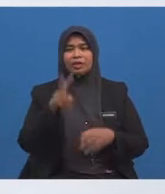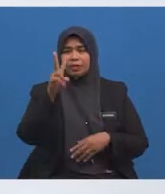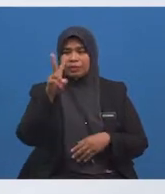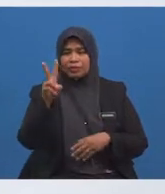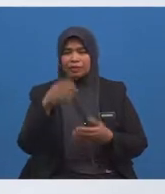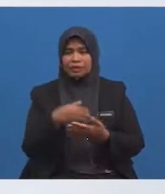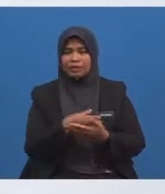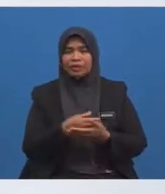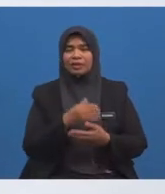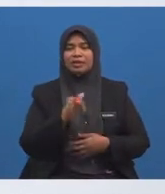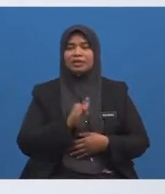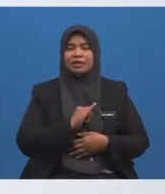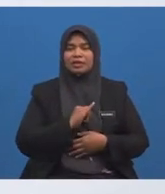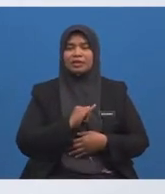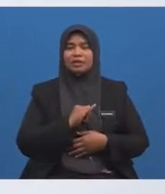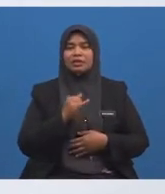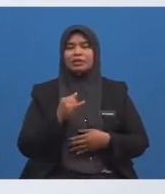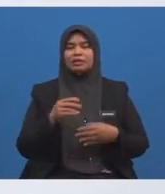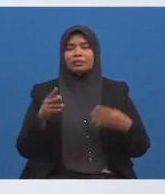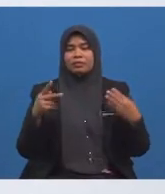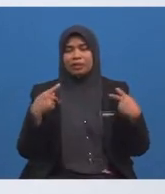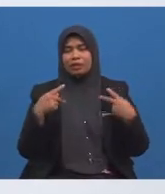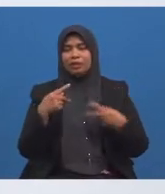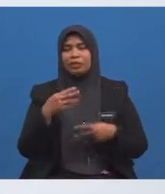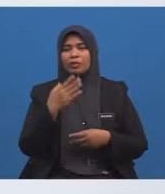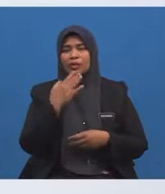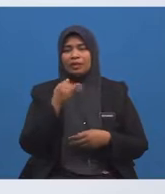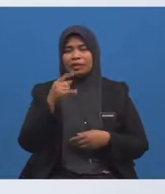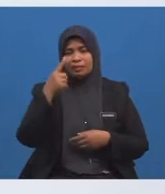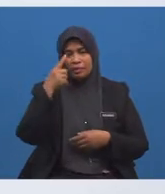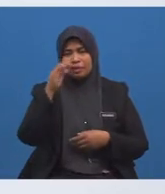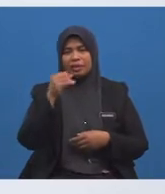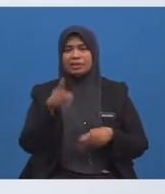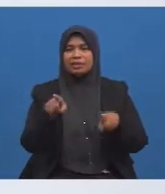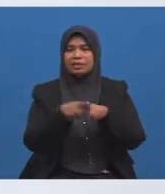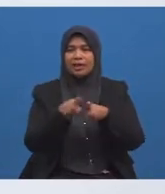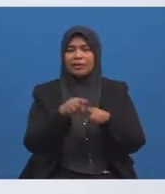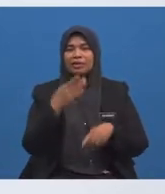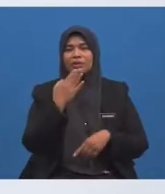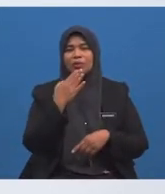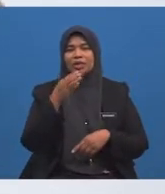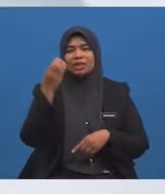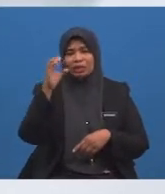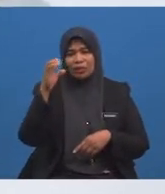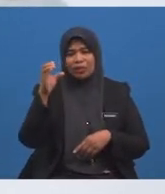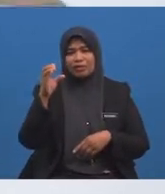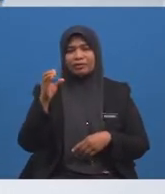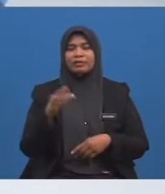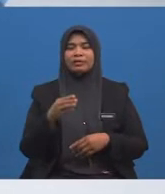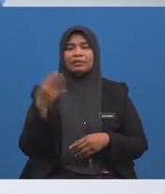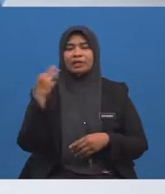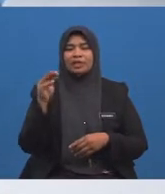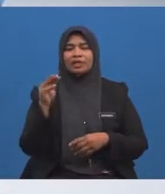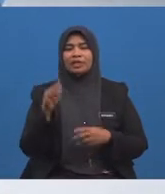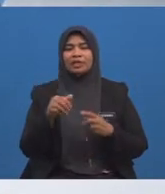Kedua-dua anak saya mempunyai warna iris mata yang sama, iaitu warna coklat. Dan